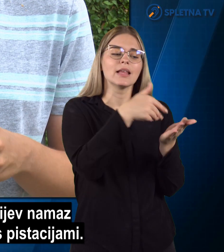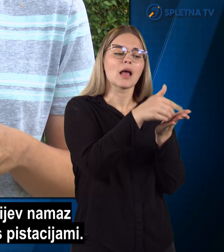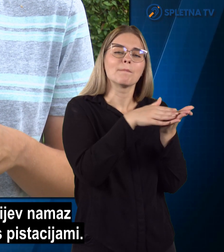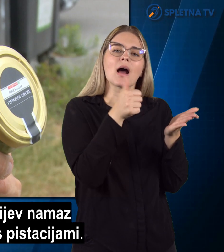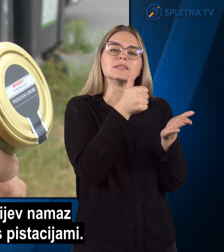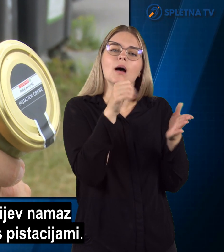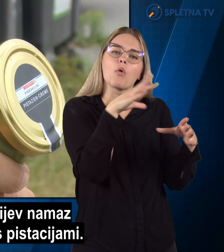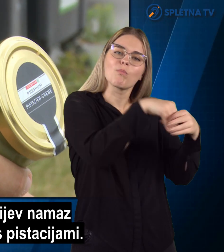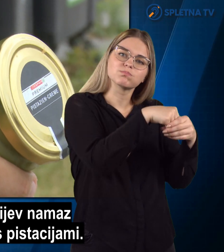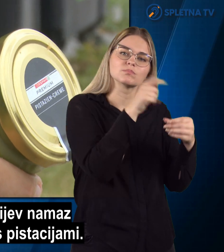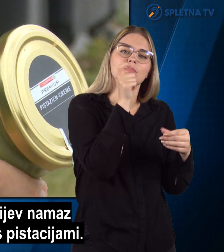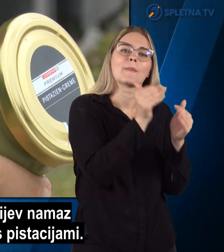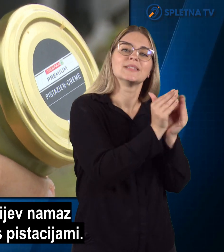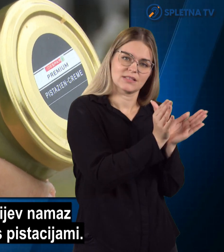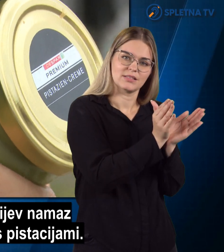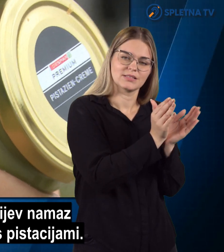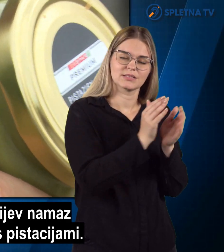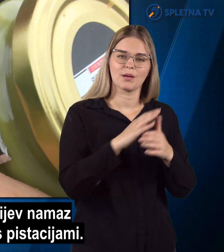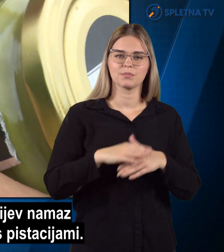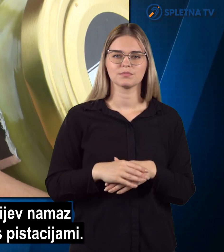s pistacijami.